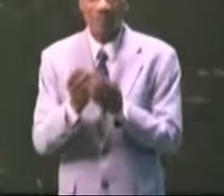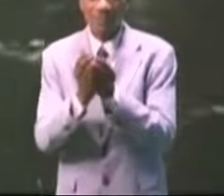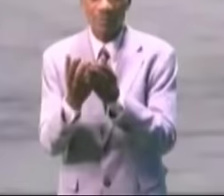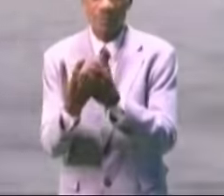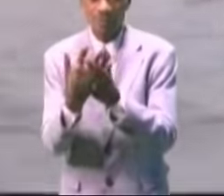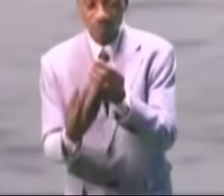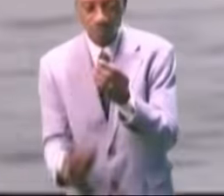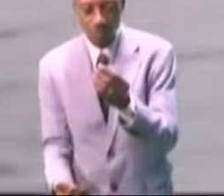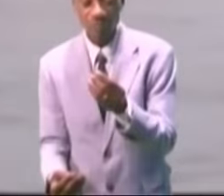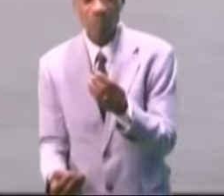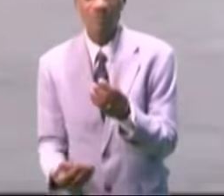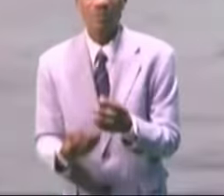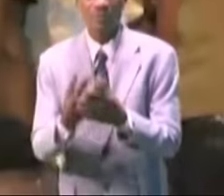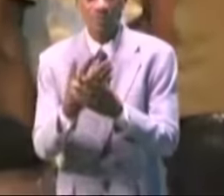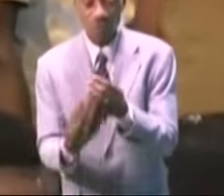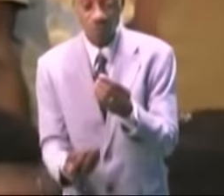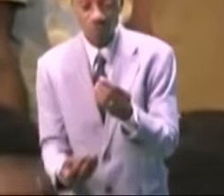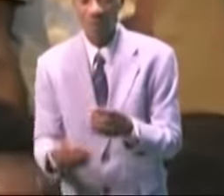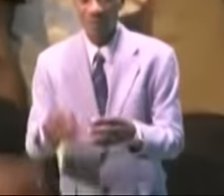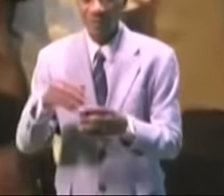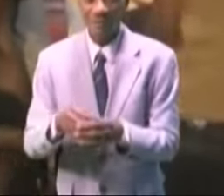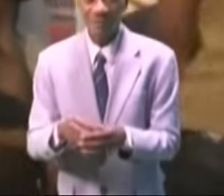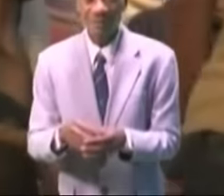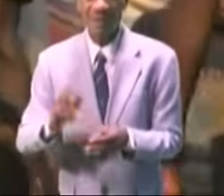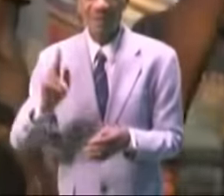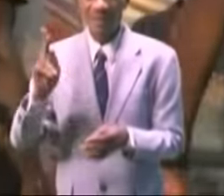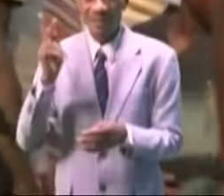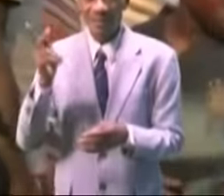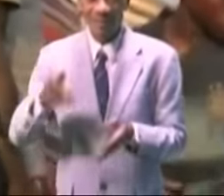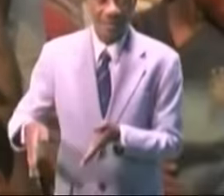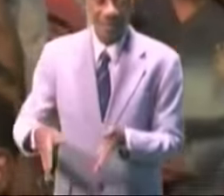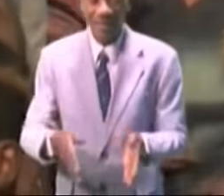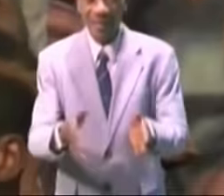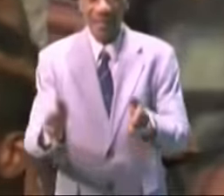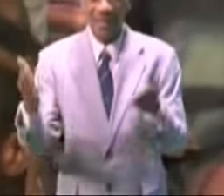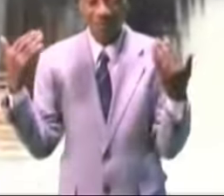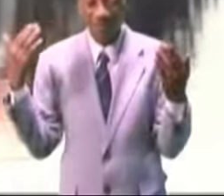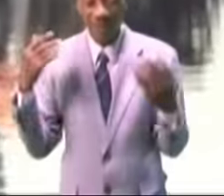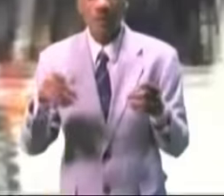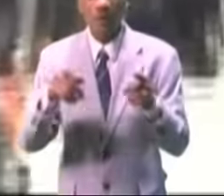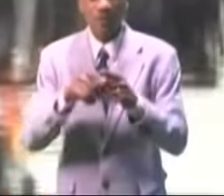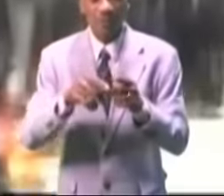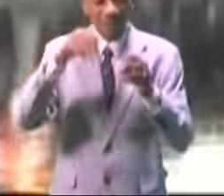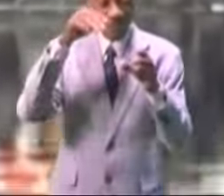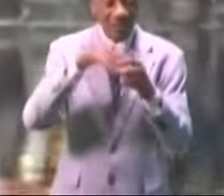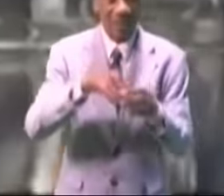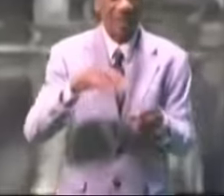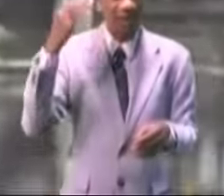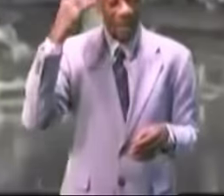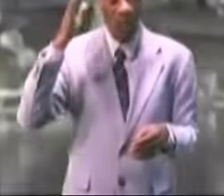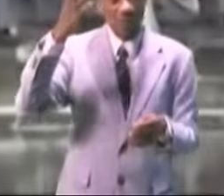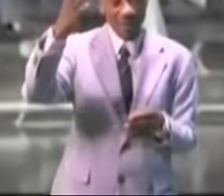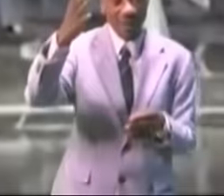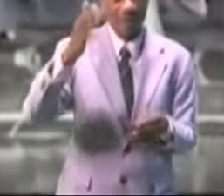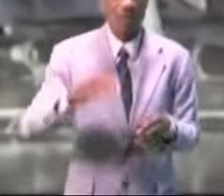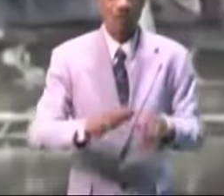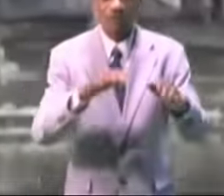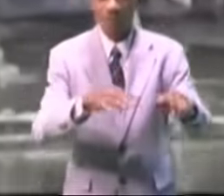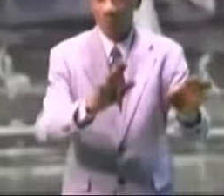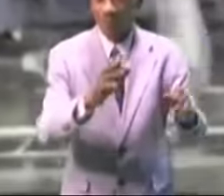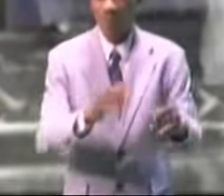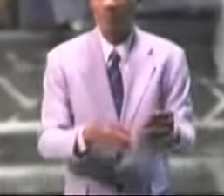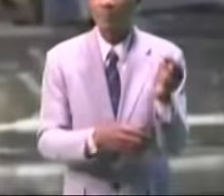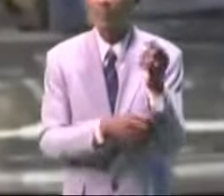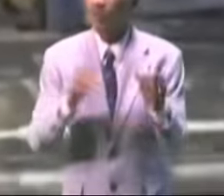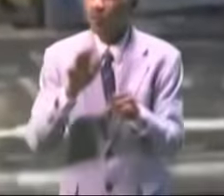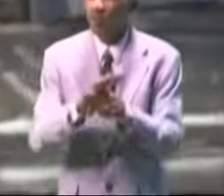Maïndombe, le Kassai et l'espace Grand Équateur où plusieurs personnes ont perdu leur vie.